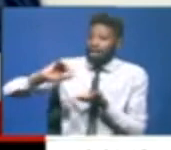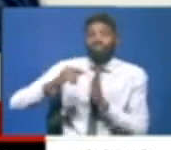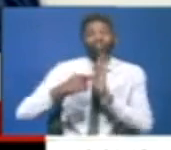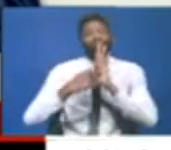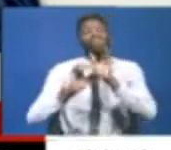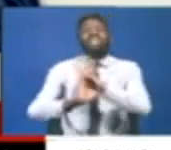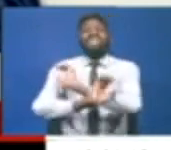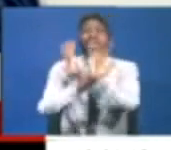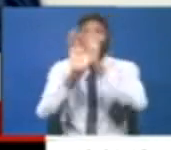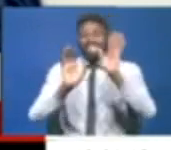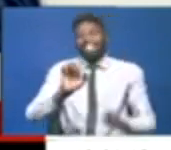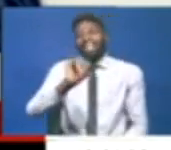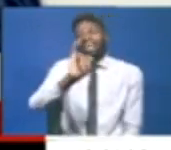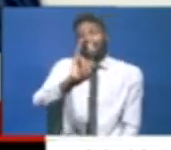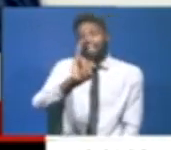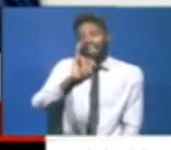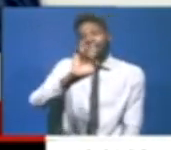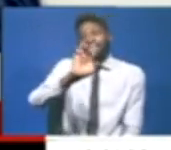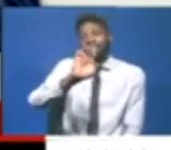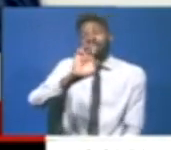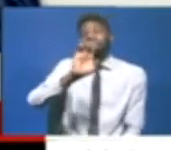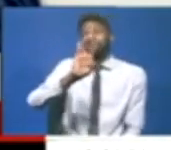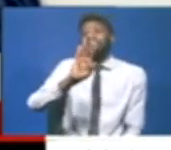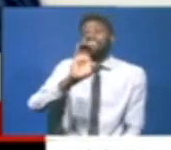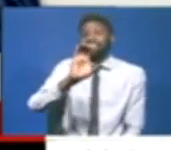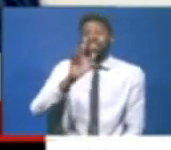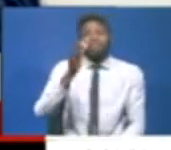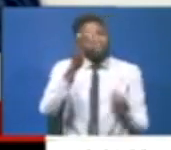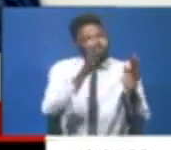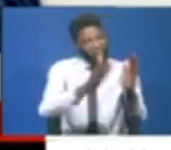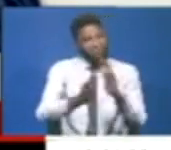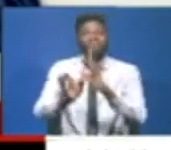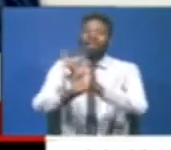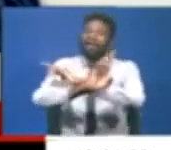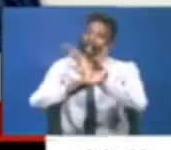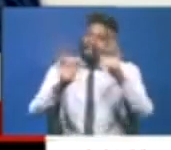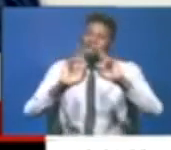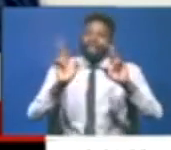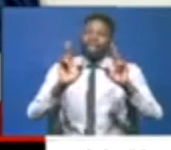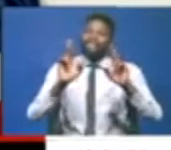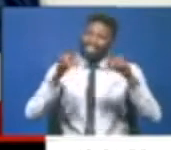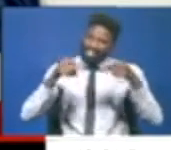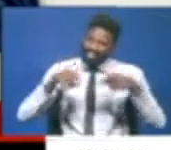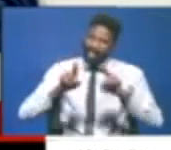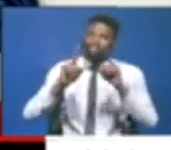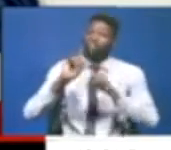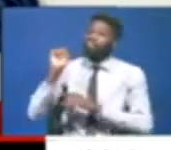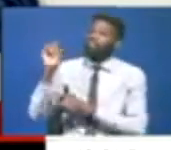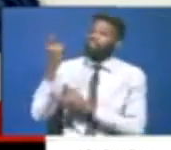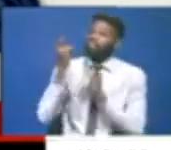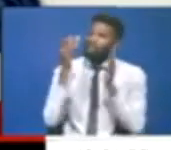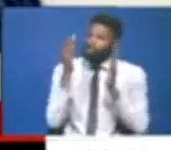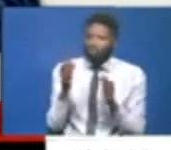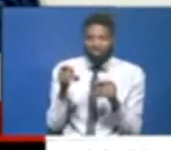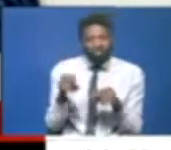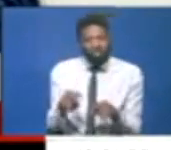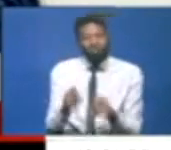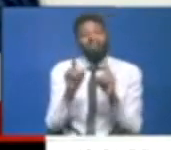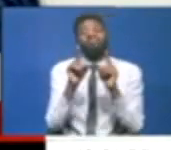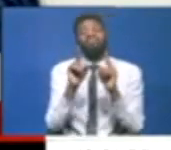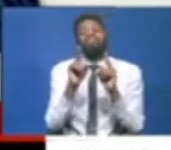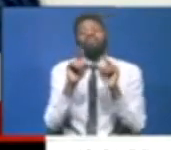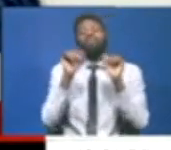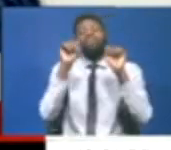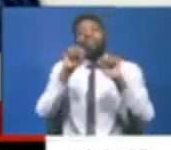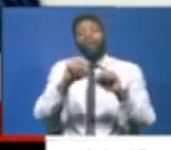hiyo imejiandaa vilivyo na iko tayari kuweza kuwapa wana Kenya uchaguzi ifikie hapo